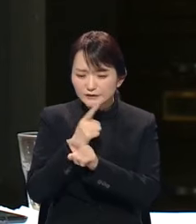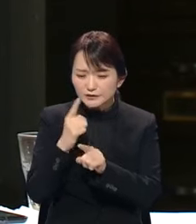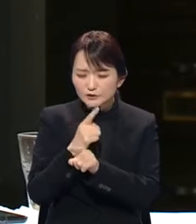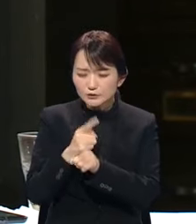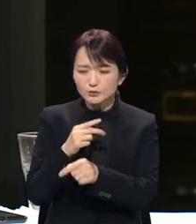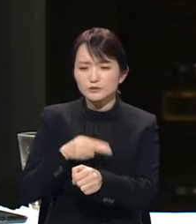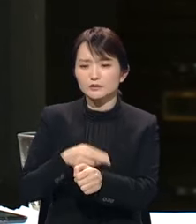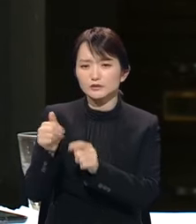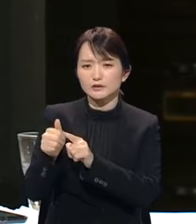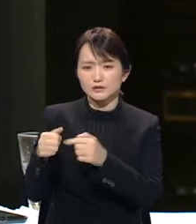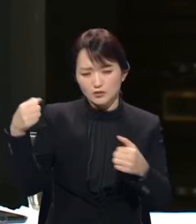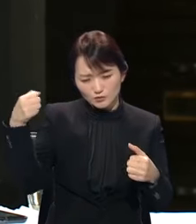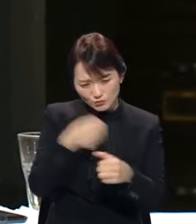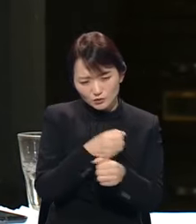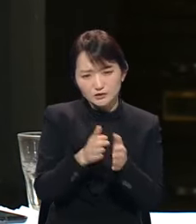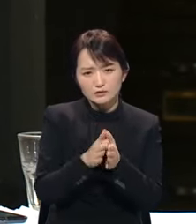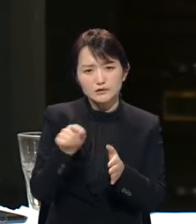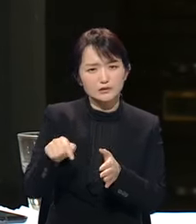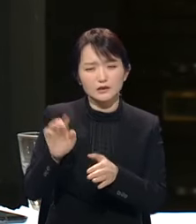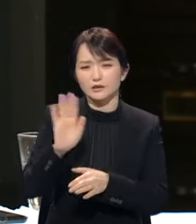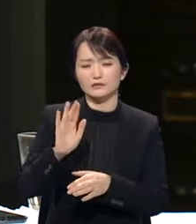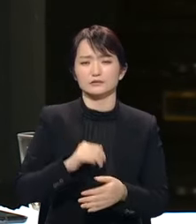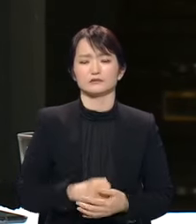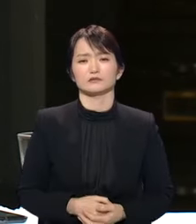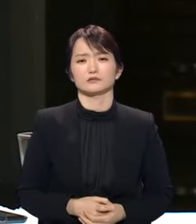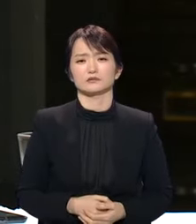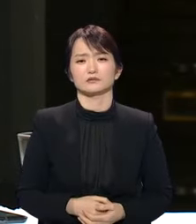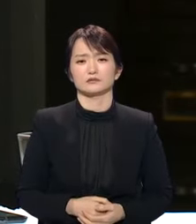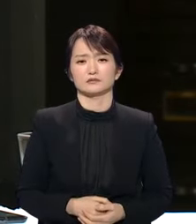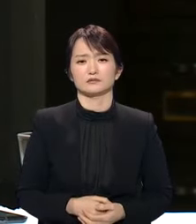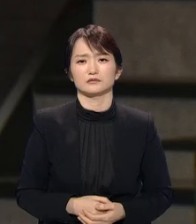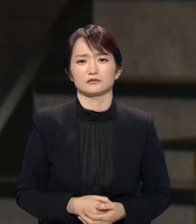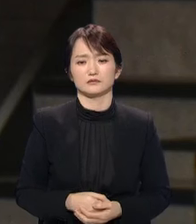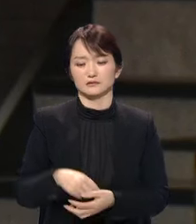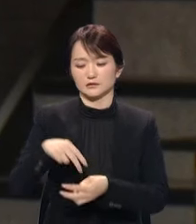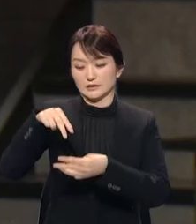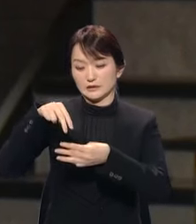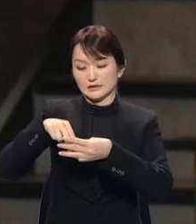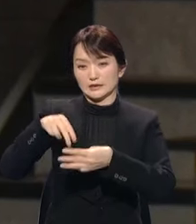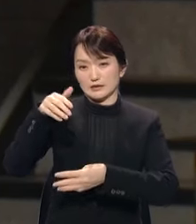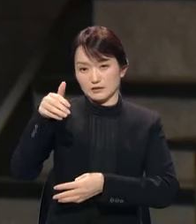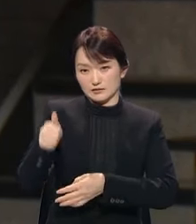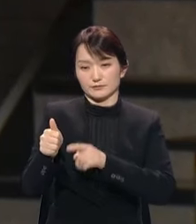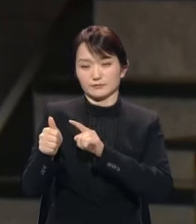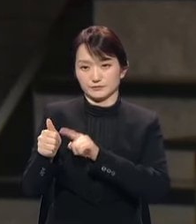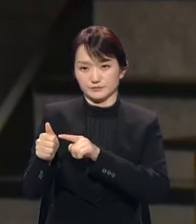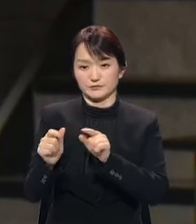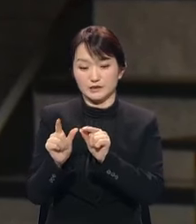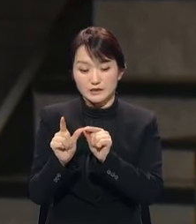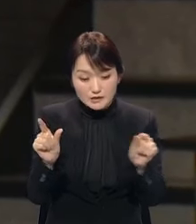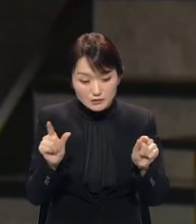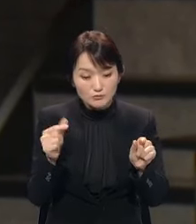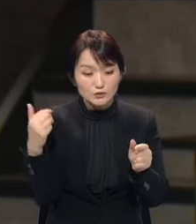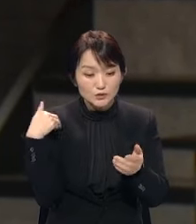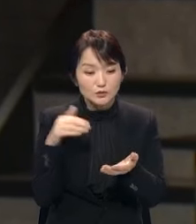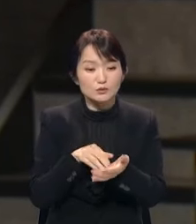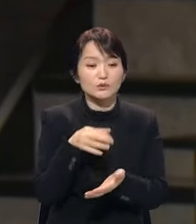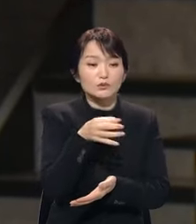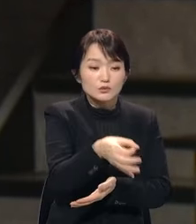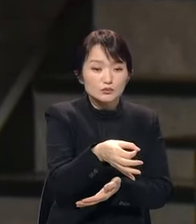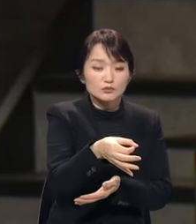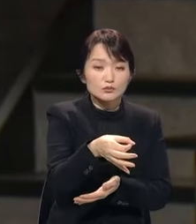단순히 그 문제뿐만이 아닌 것 같아요. 사실 이 상황에서 이 센터장이라는 사람이 부분 환불 운운할 그럴